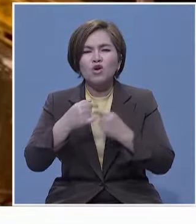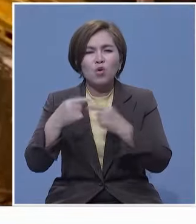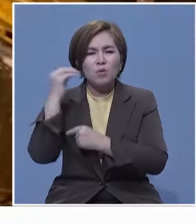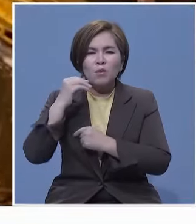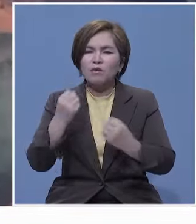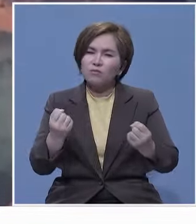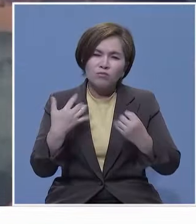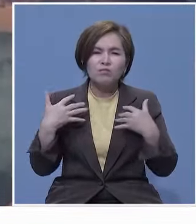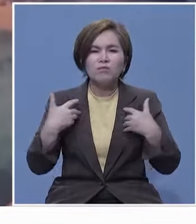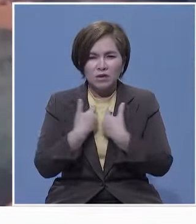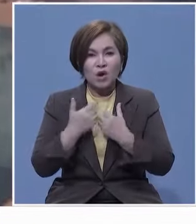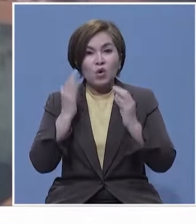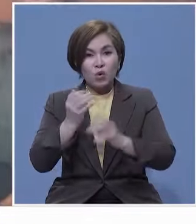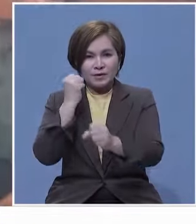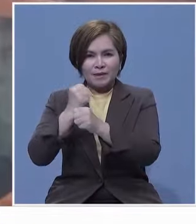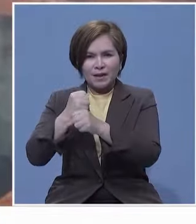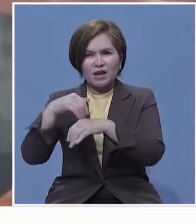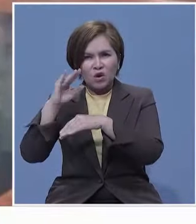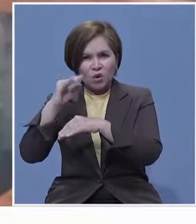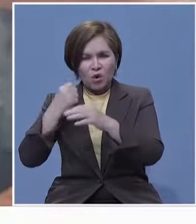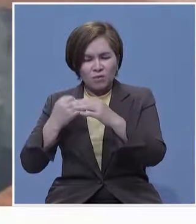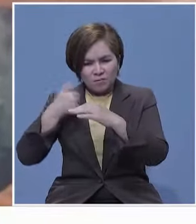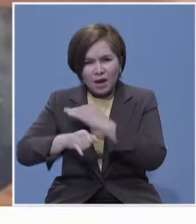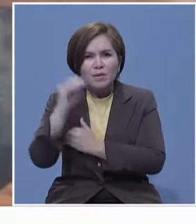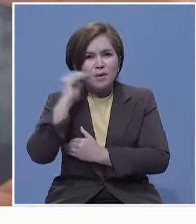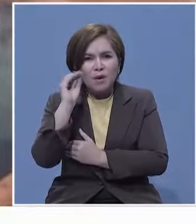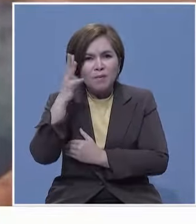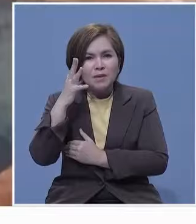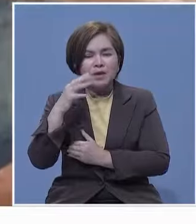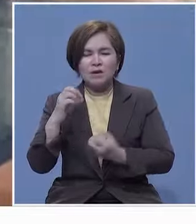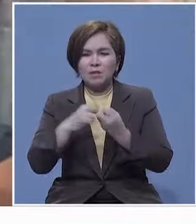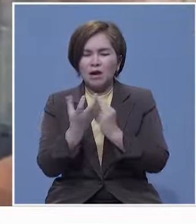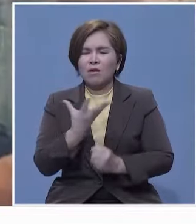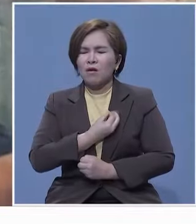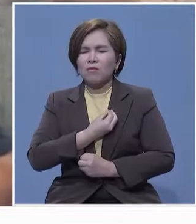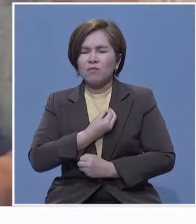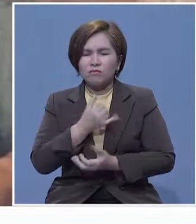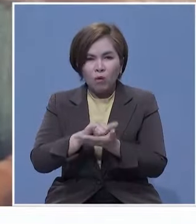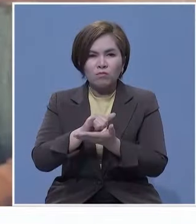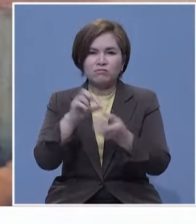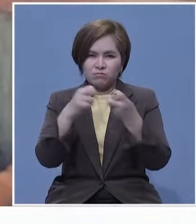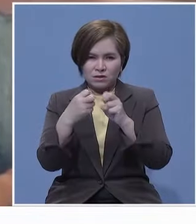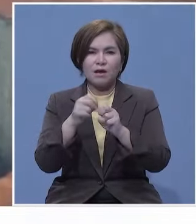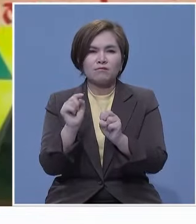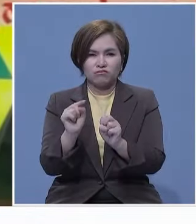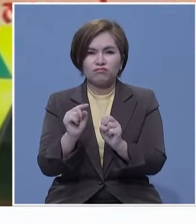คนขับหัวเจาะไม่ค่อยได้ลงไปอาจเป็นสาเหตุที่ทำให้เกิดอาการช็อกและหมดสติเกิดขึ้นได้ค่ะ